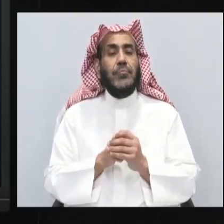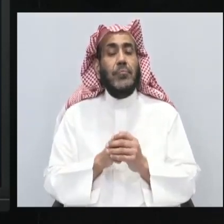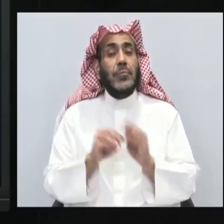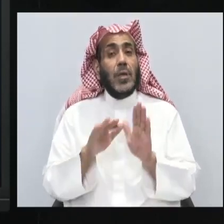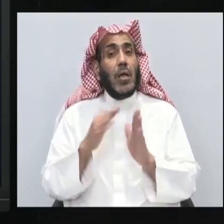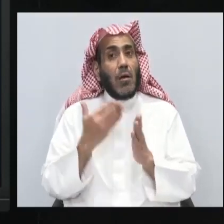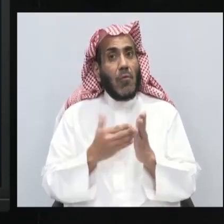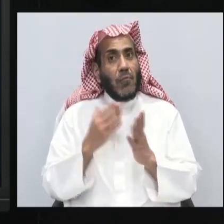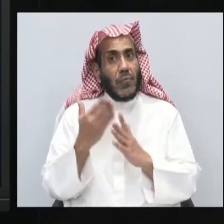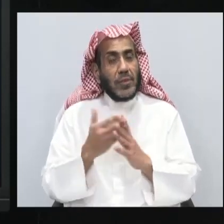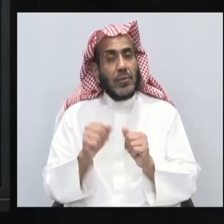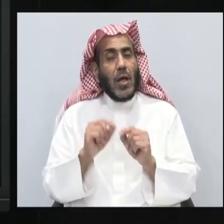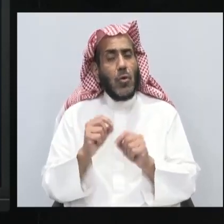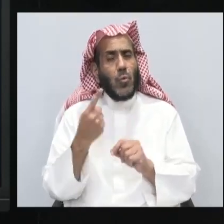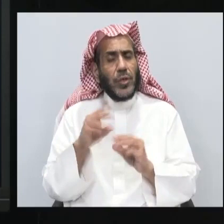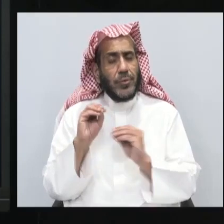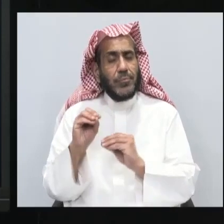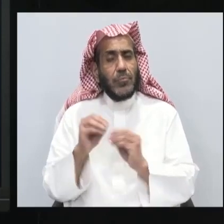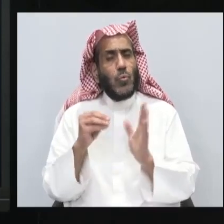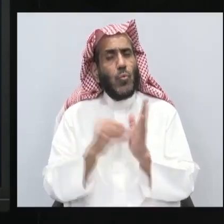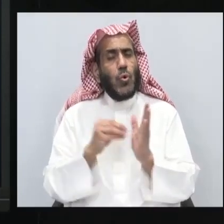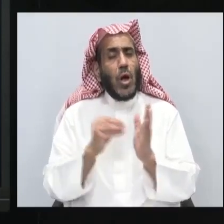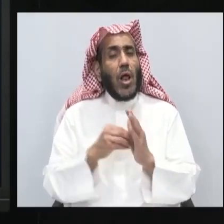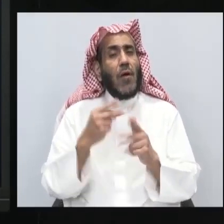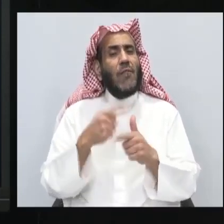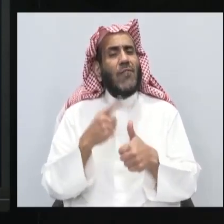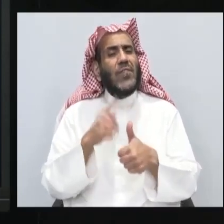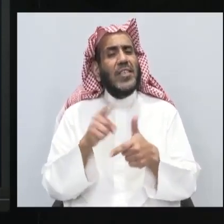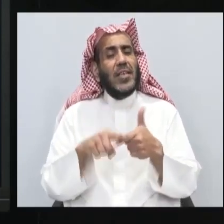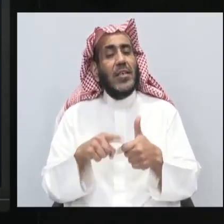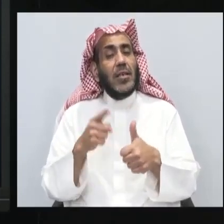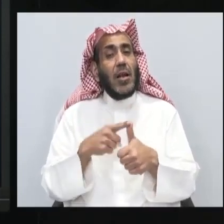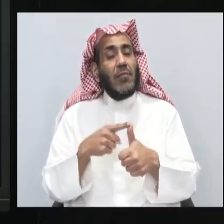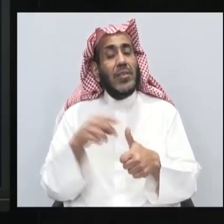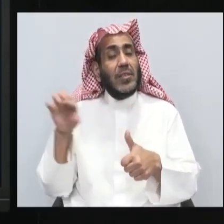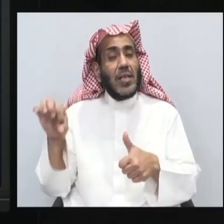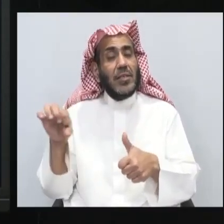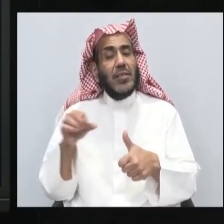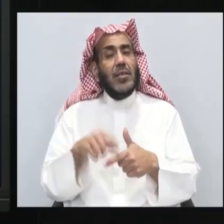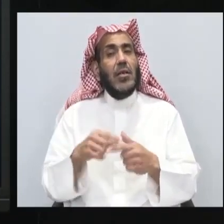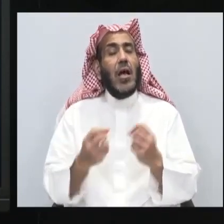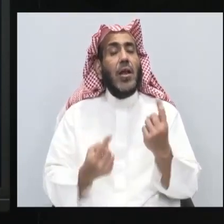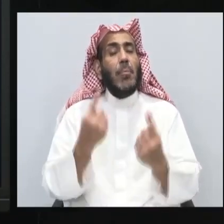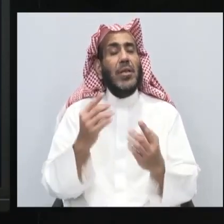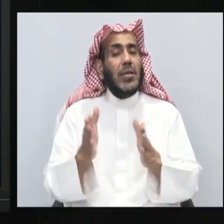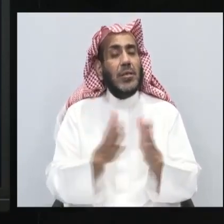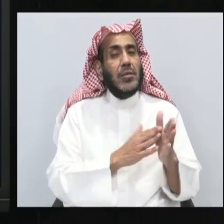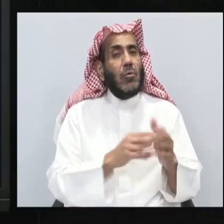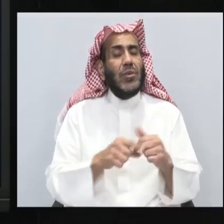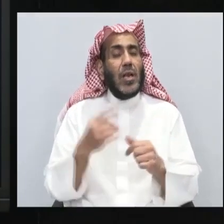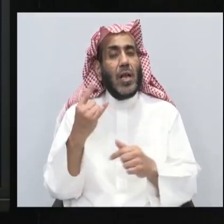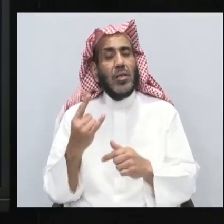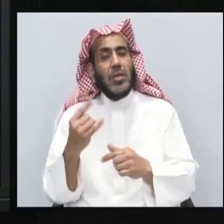هذا الفصل أو هذه الوحدة تحتوي على فصلان، الفصل التاسع النباتات، والفصل